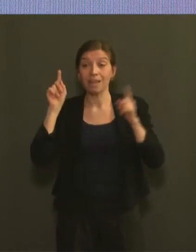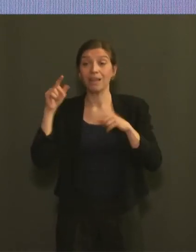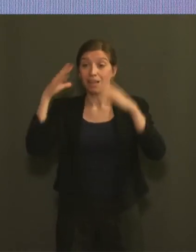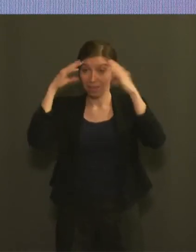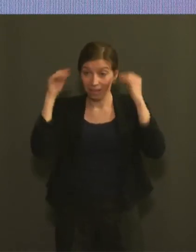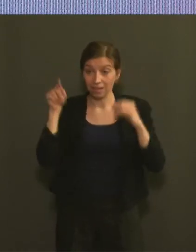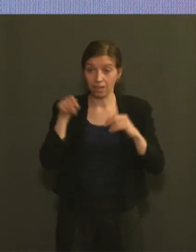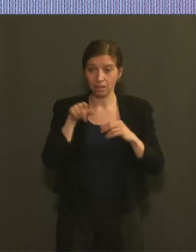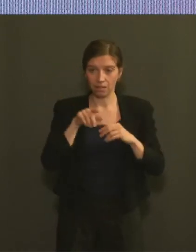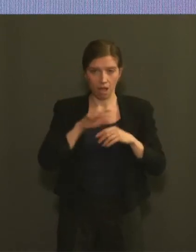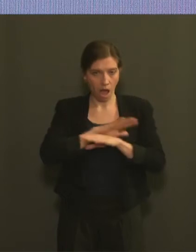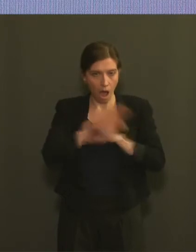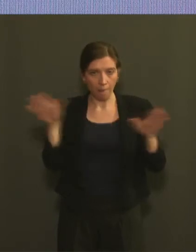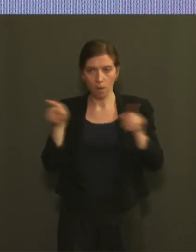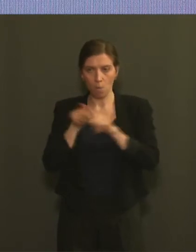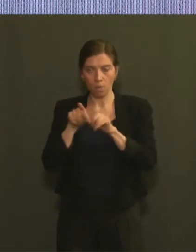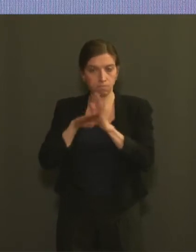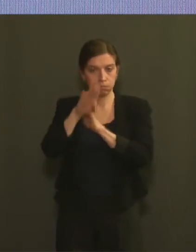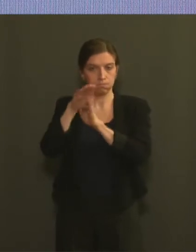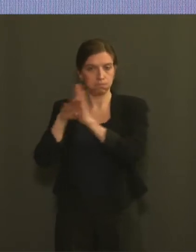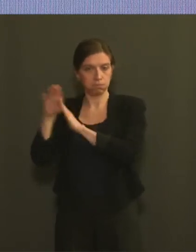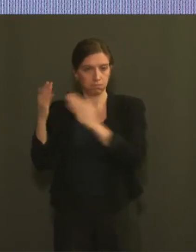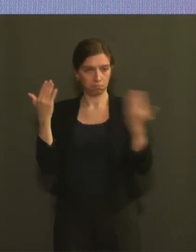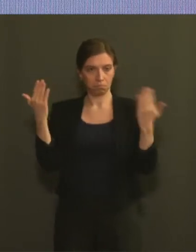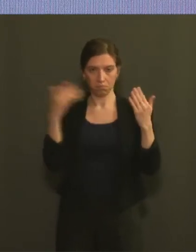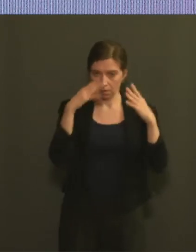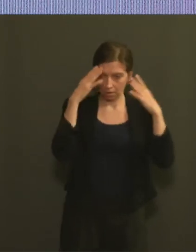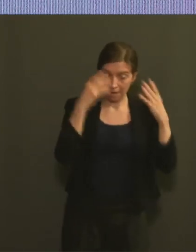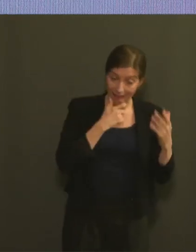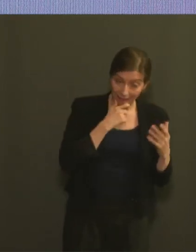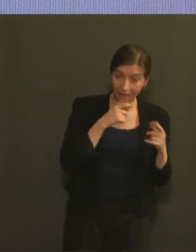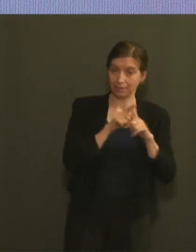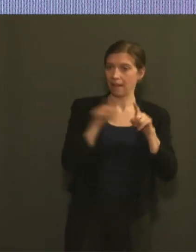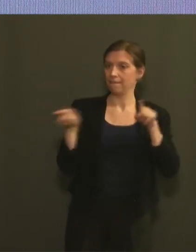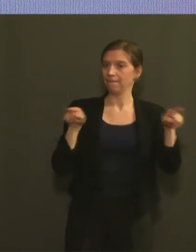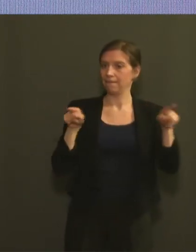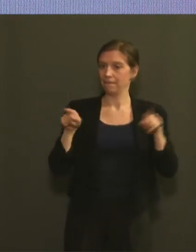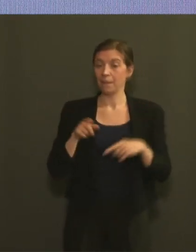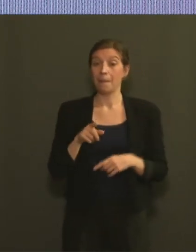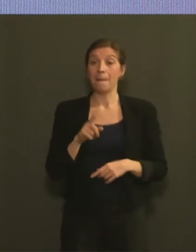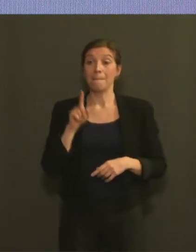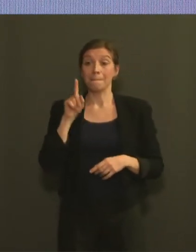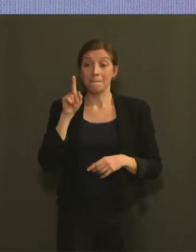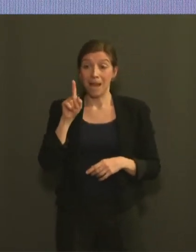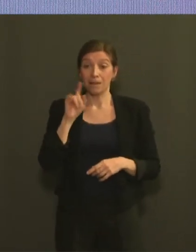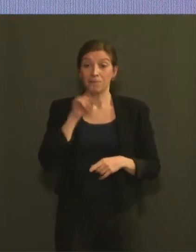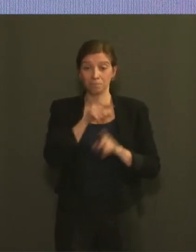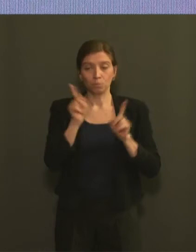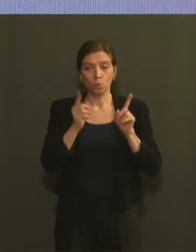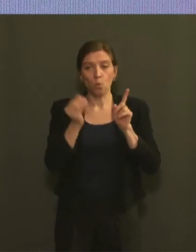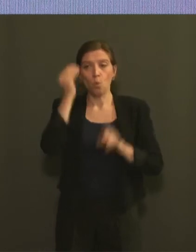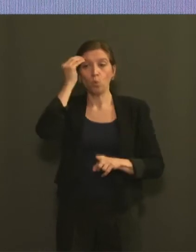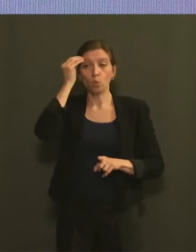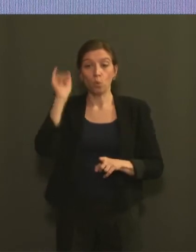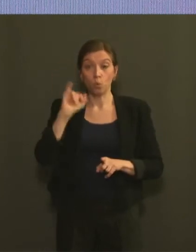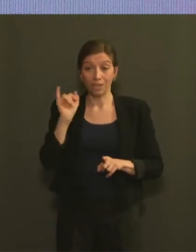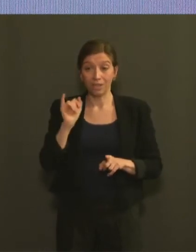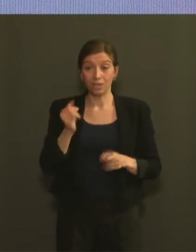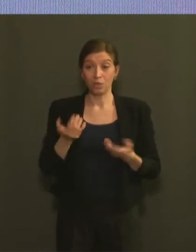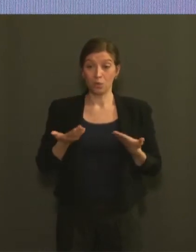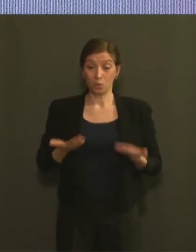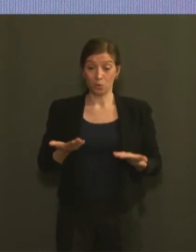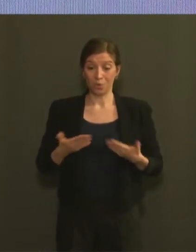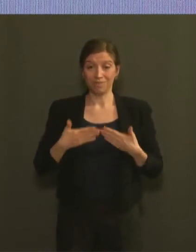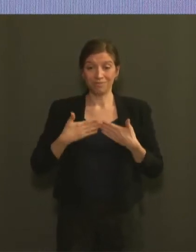nitrites période de volatilité voire inédites sur des macaques ce n'est